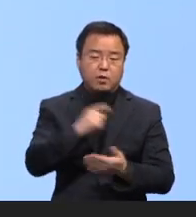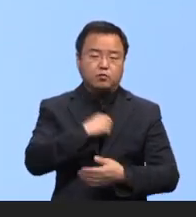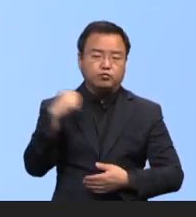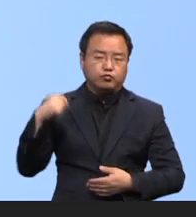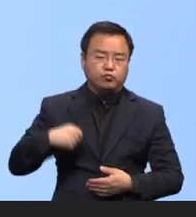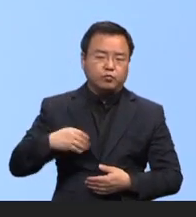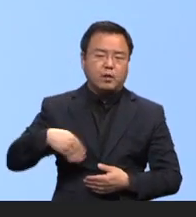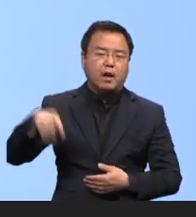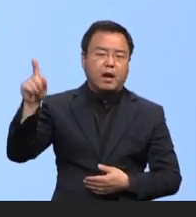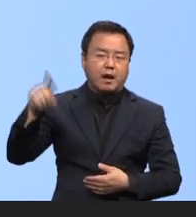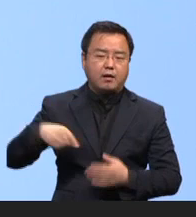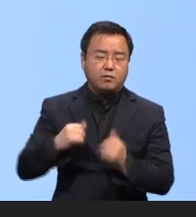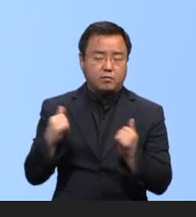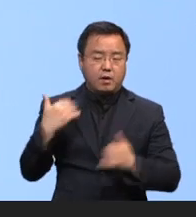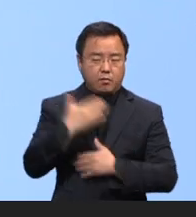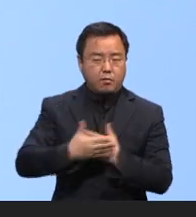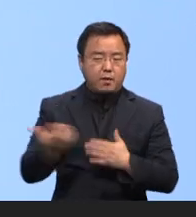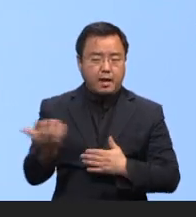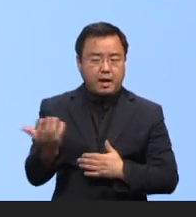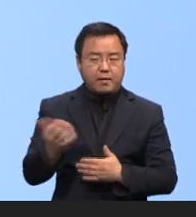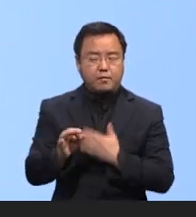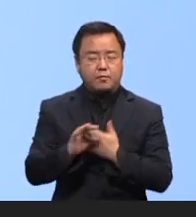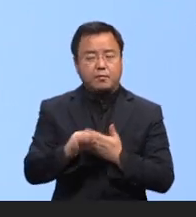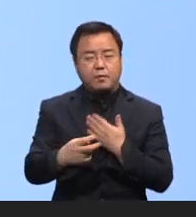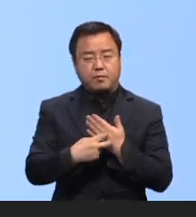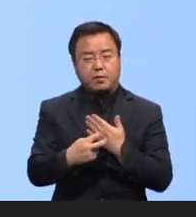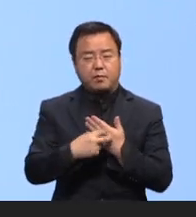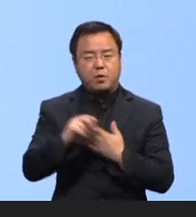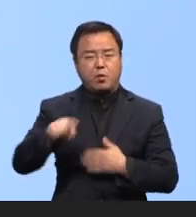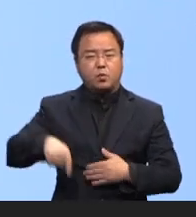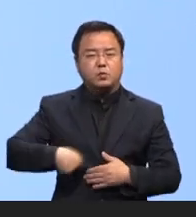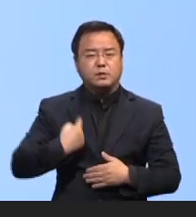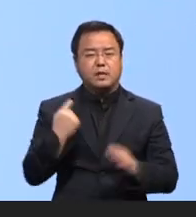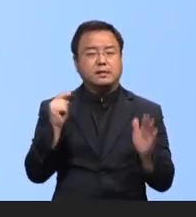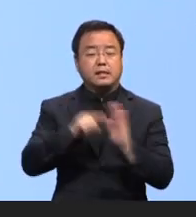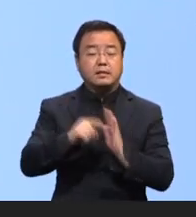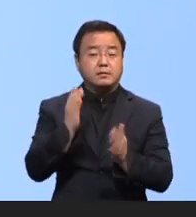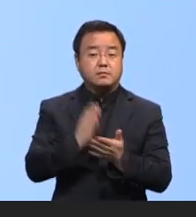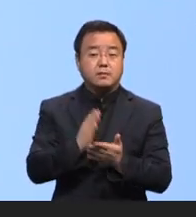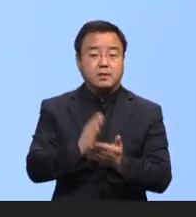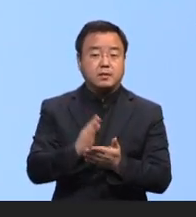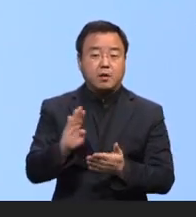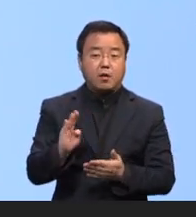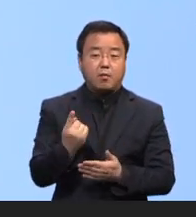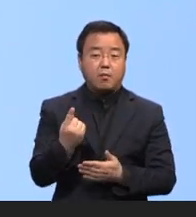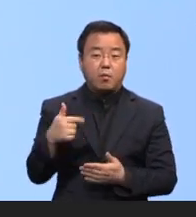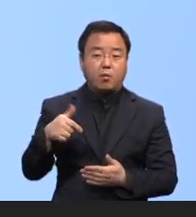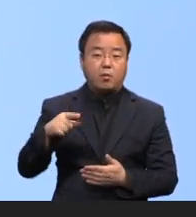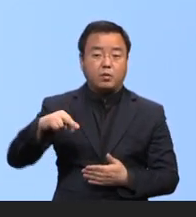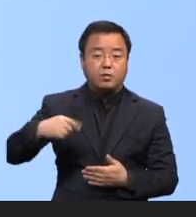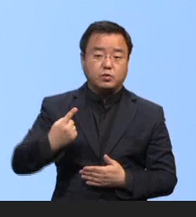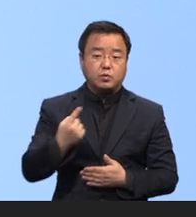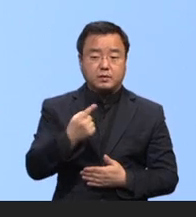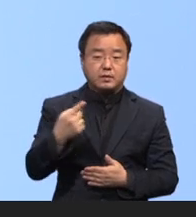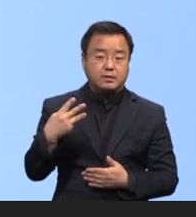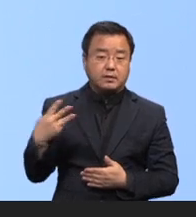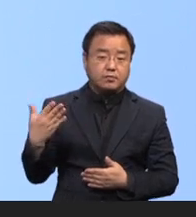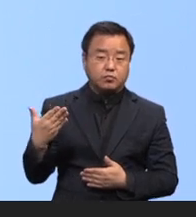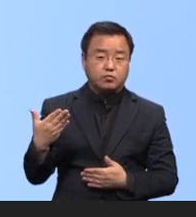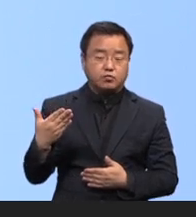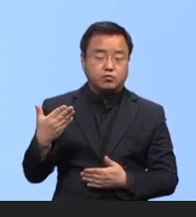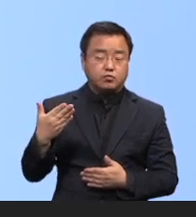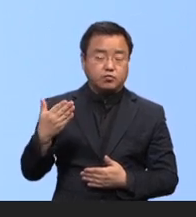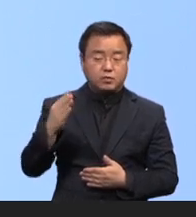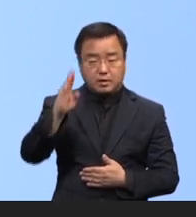분들이 많이 몸이 아프시면 병원을 혼자 바로 가지 마시고 크게 반해 보건소나 a 339 질병관리 본부 콜센터로